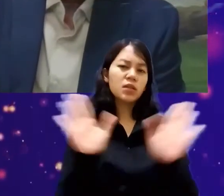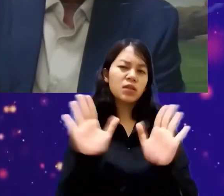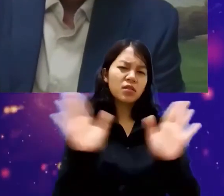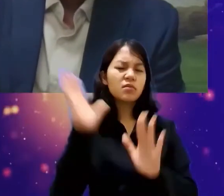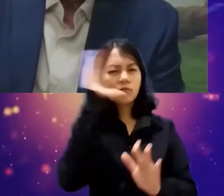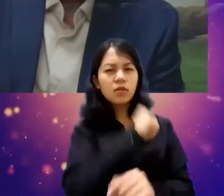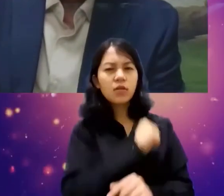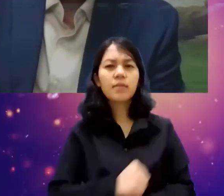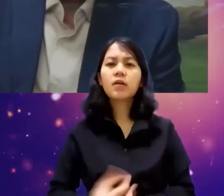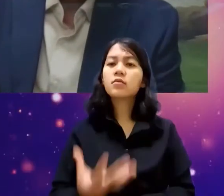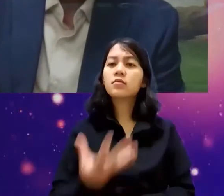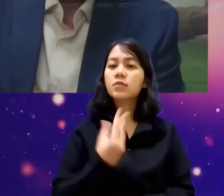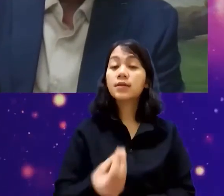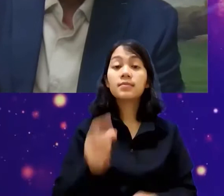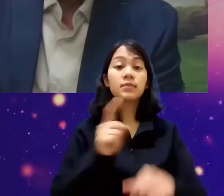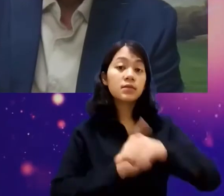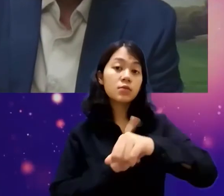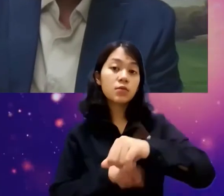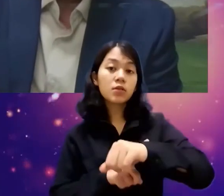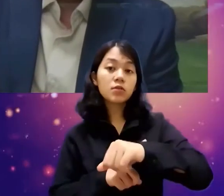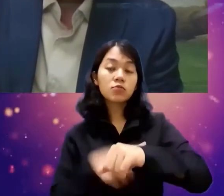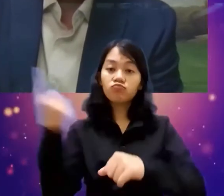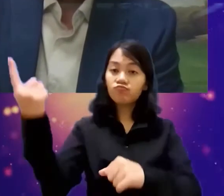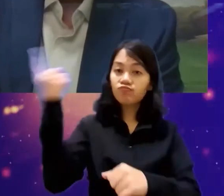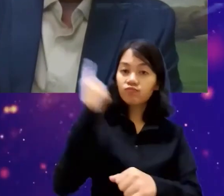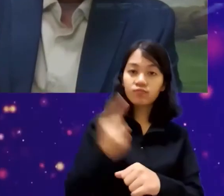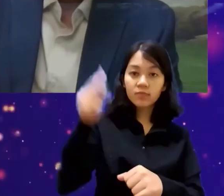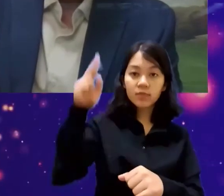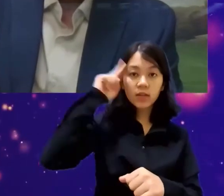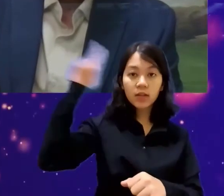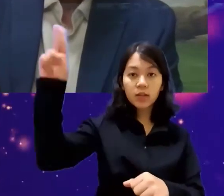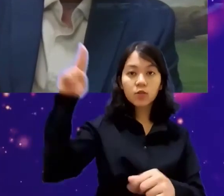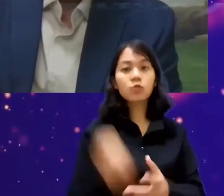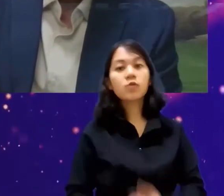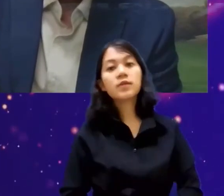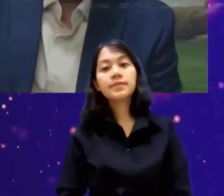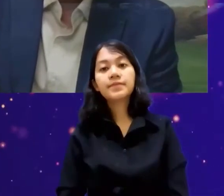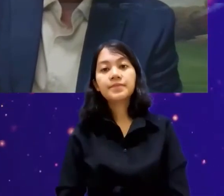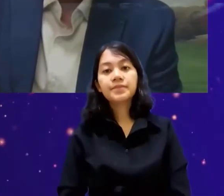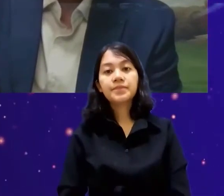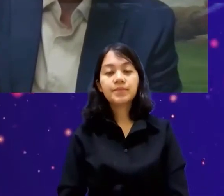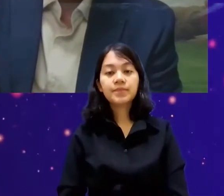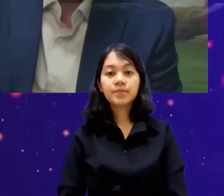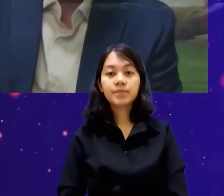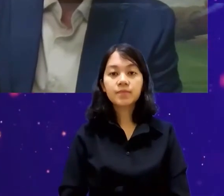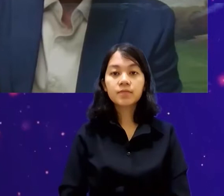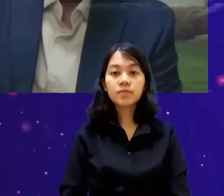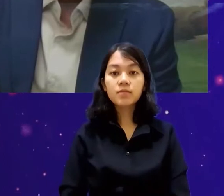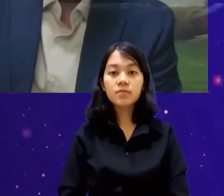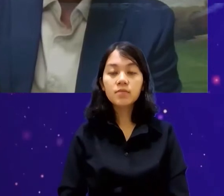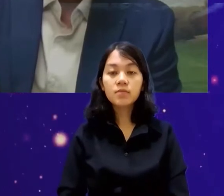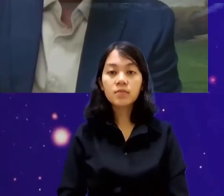kedatangannya. Tidak ada kaitan bahwa Tuhan sudah menentukan siapa yang selamat, siapa yang tidak. Hukumnya tetap